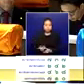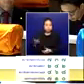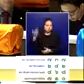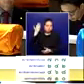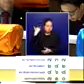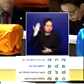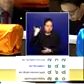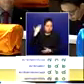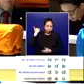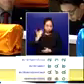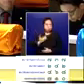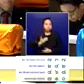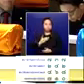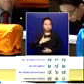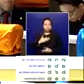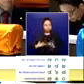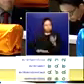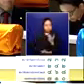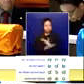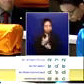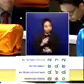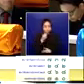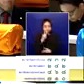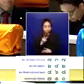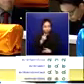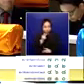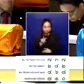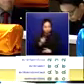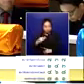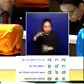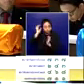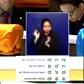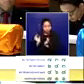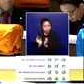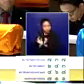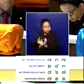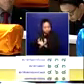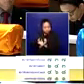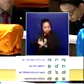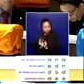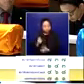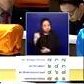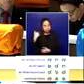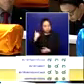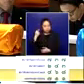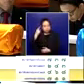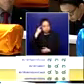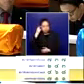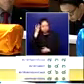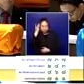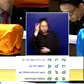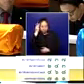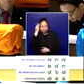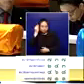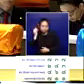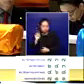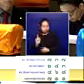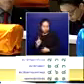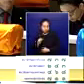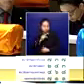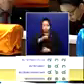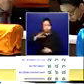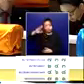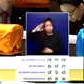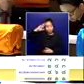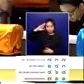านนี้ค่ะท่านประธานดิฉันได้มีโอกาสพบเห็นเหตุการณ์เจ้าหน้าที่ตำรวจนะคะมีทัศนคติต่อการที่เจ้าหน้าที่ทห